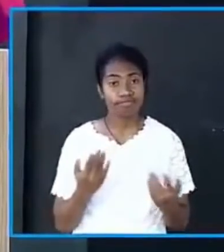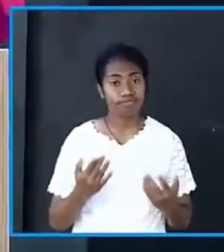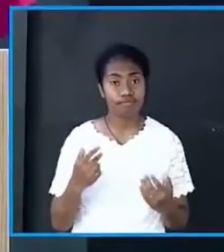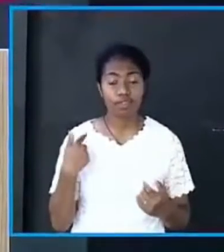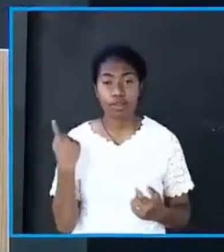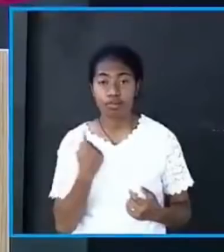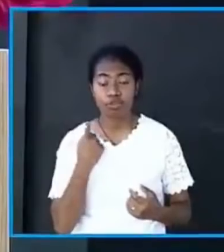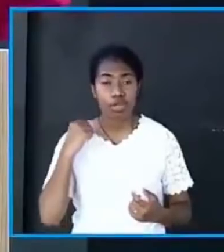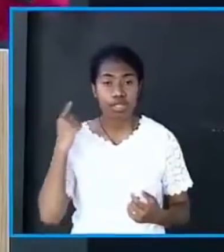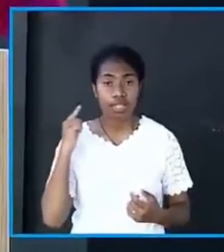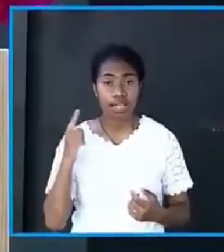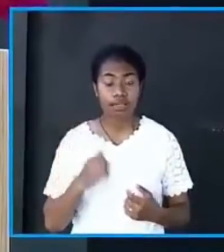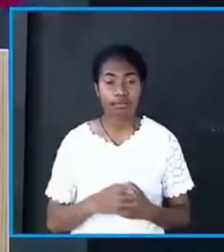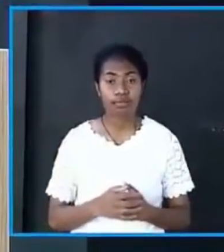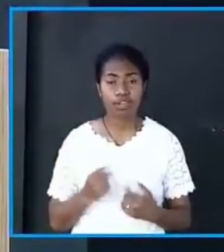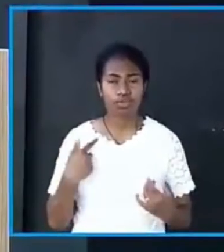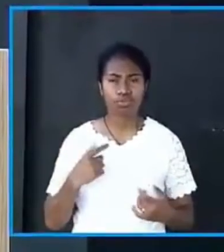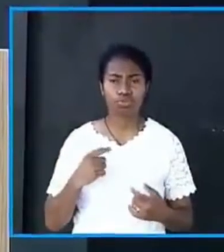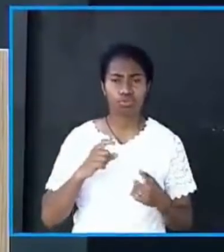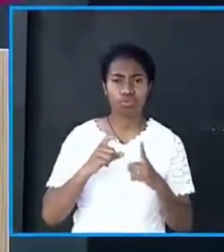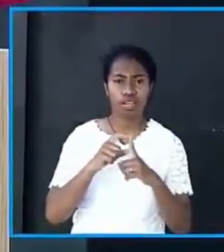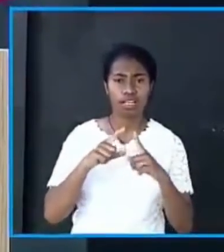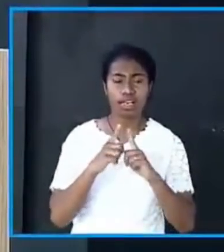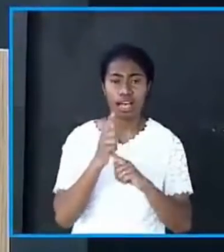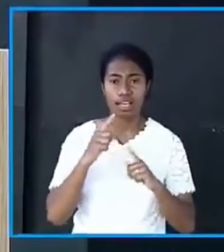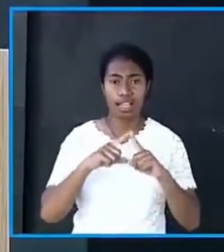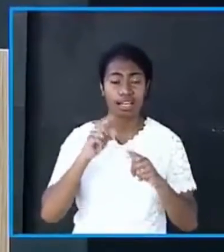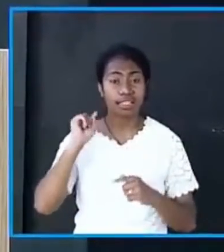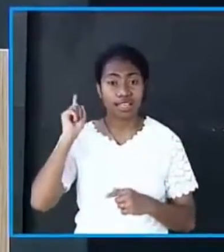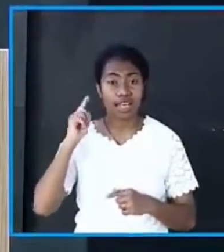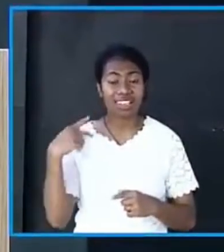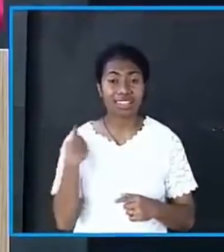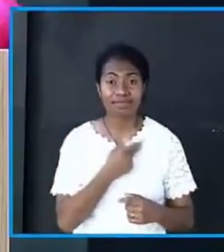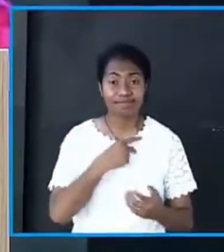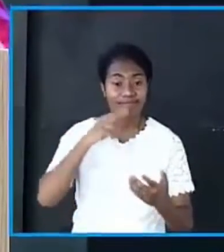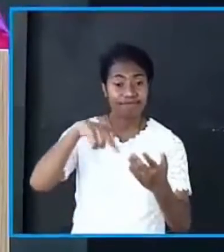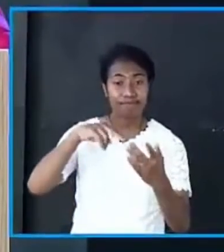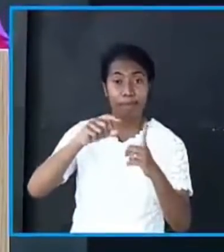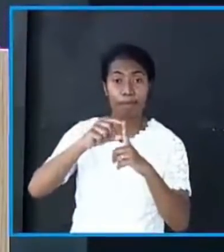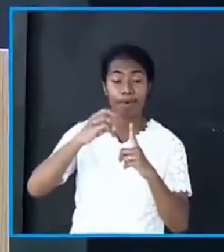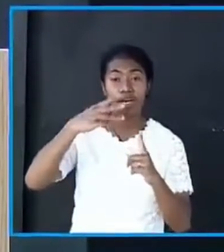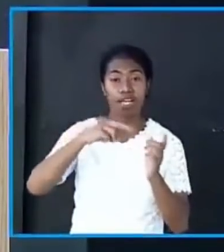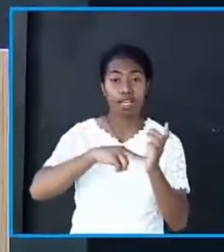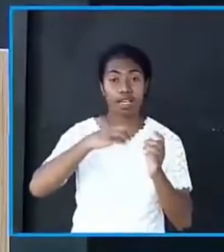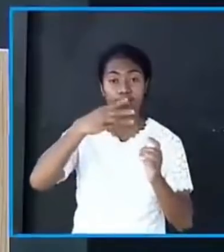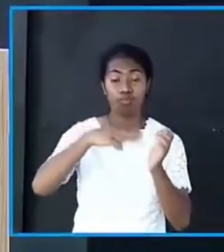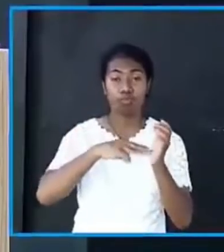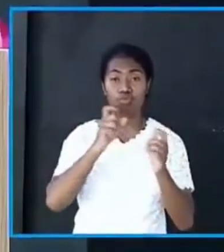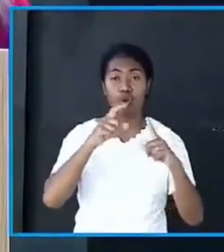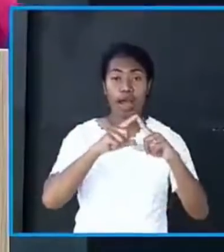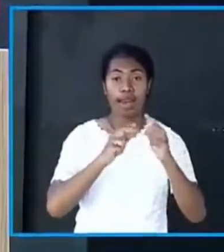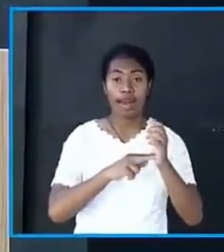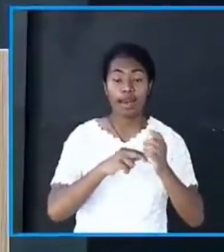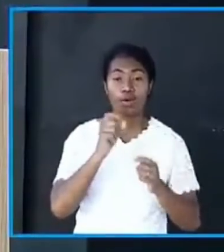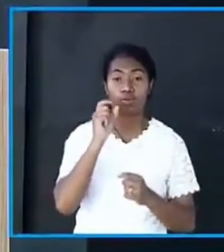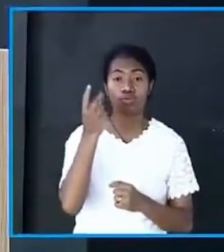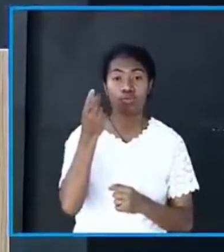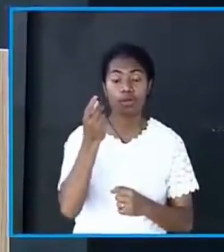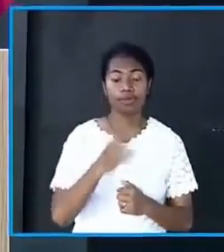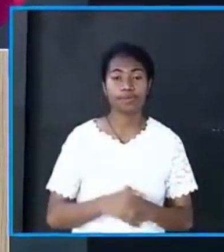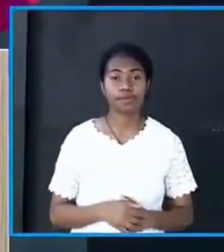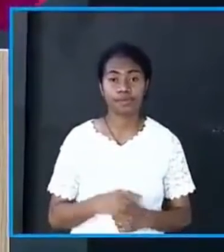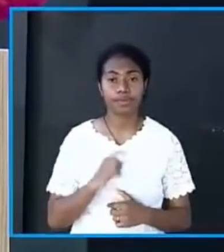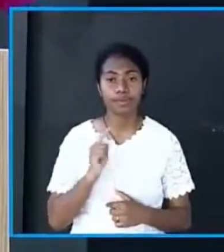industri satu itu ditandai dengan penemuan mesin uap James Watt revolusi